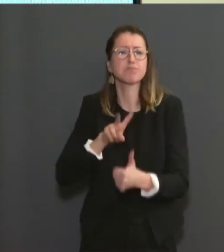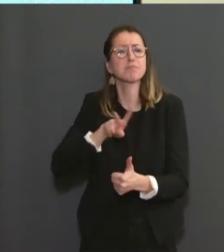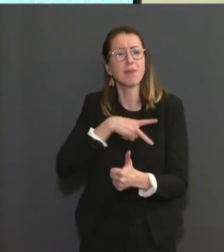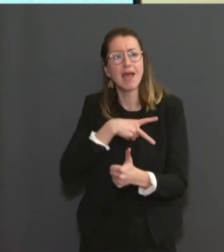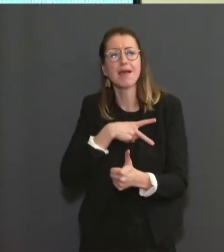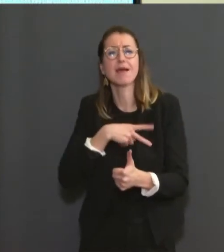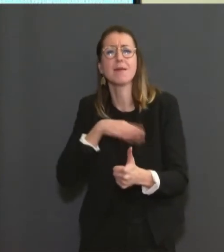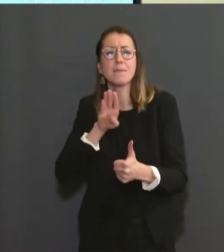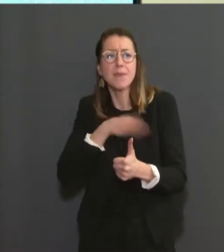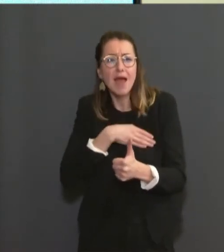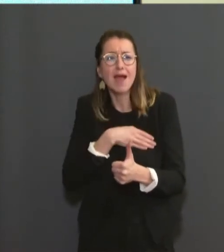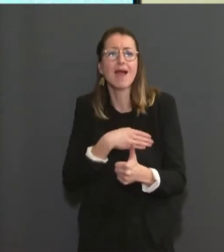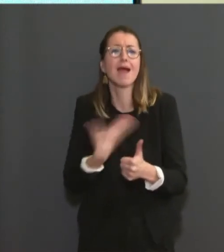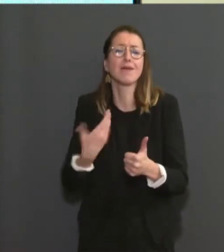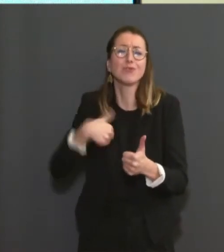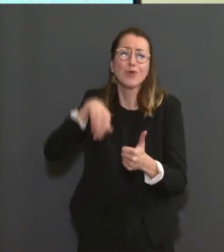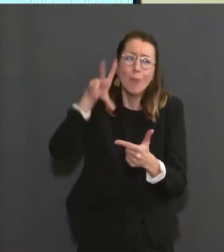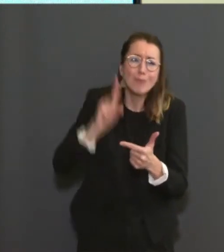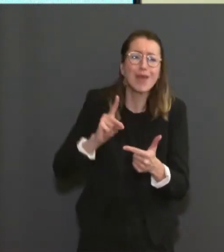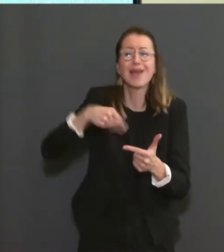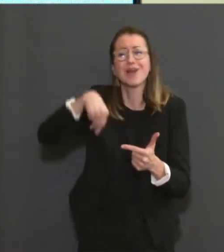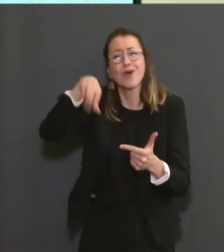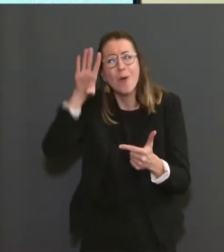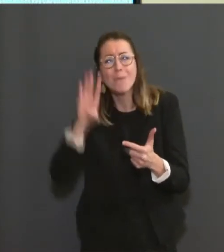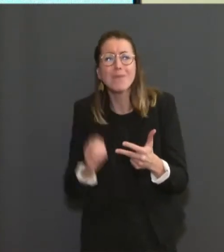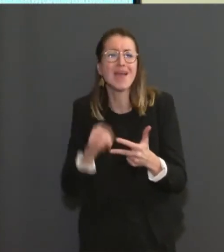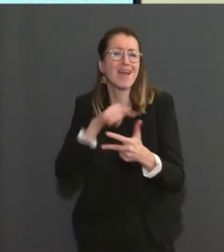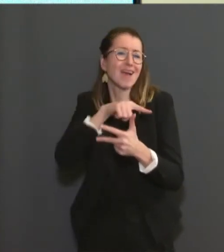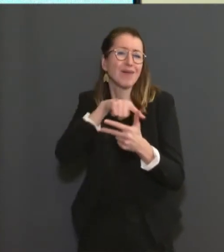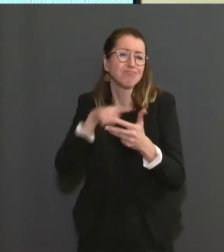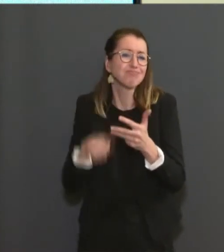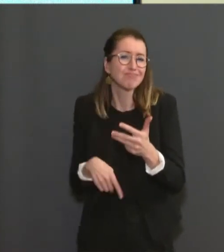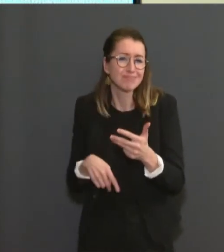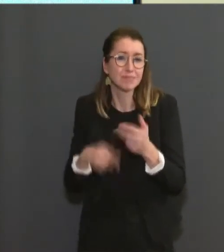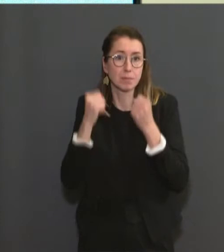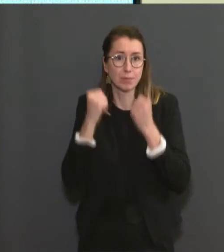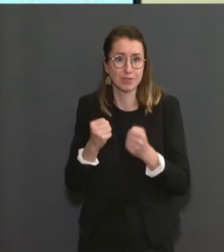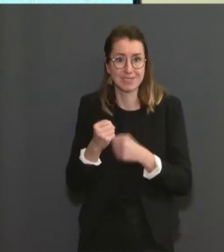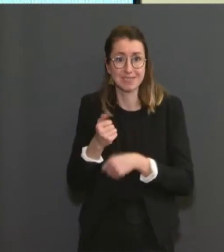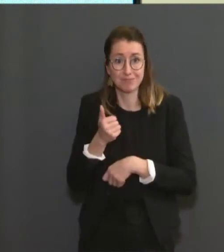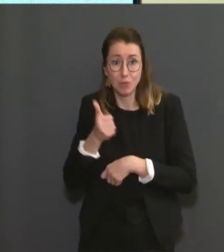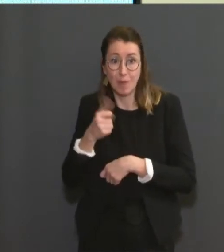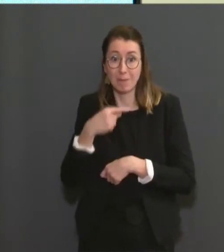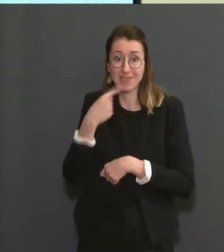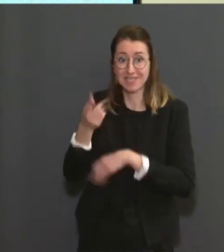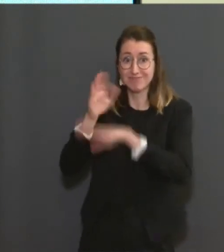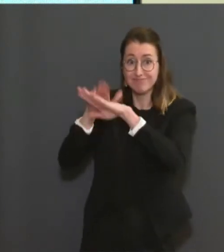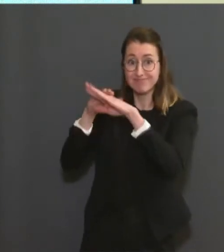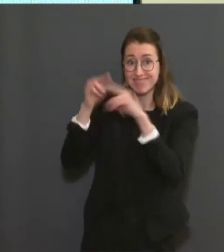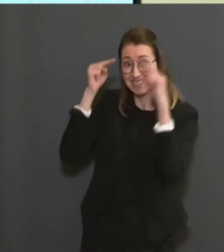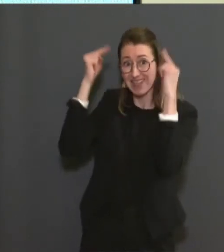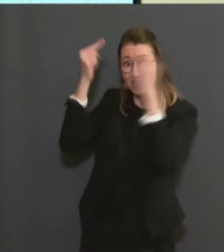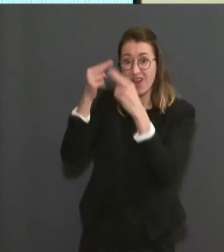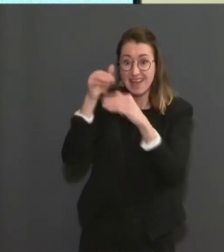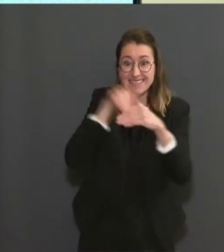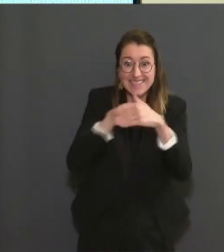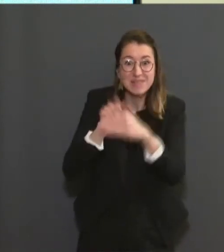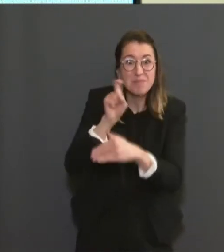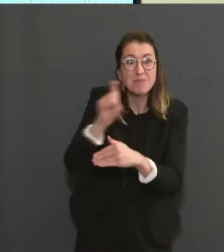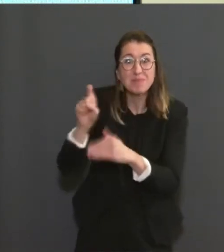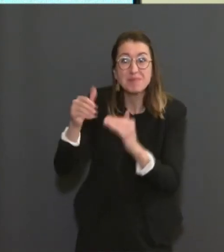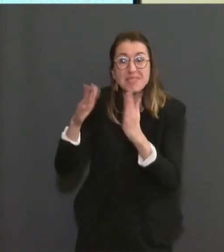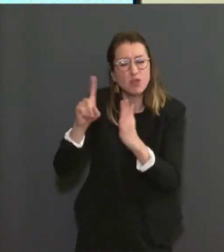à mamie, de demander à Saint-Nicolas de tout apporter à la maison des parents. C'est sûrement le moyen le plus sûr. Et puis de faire